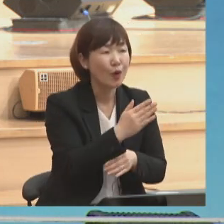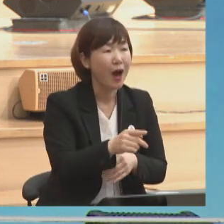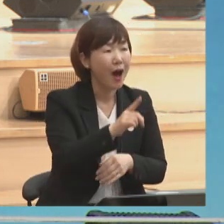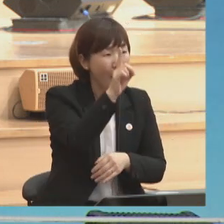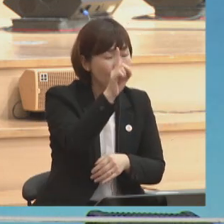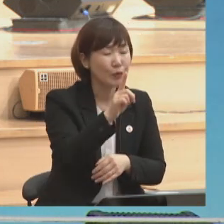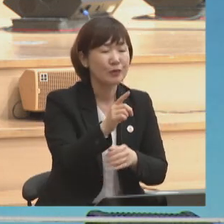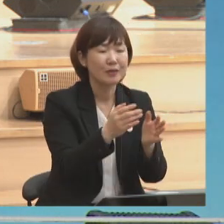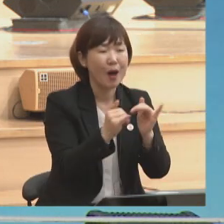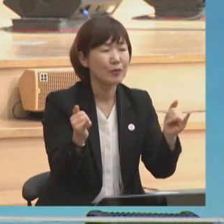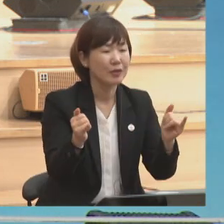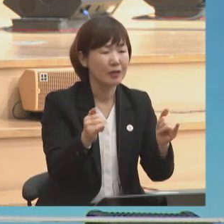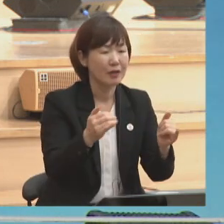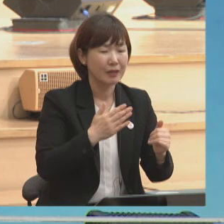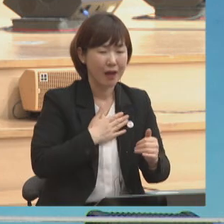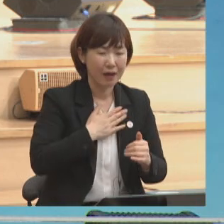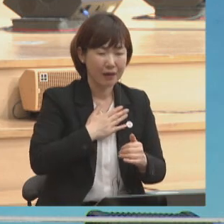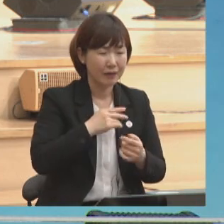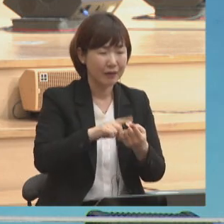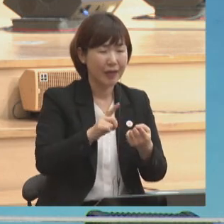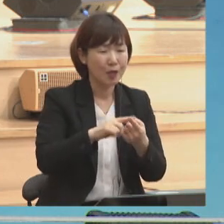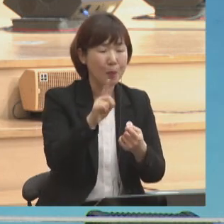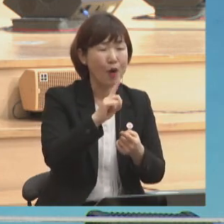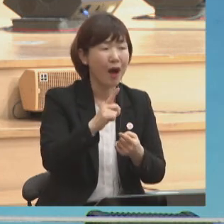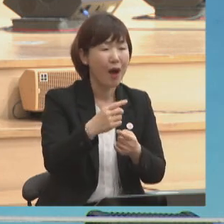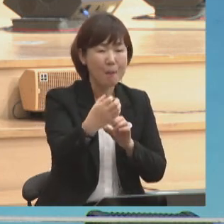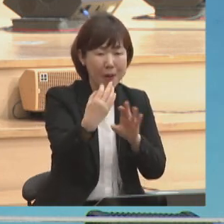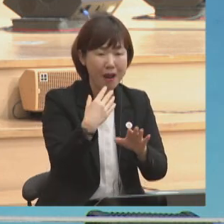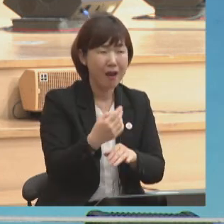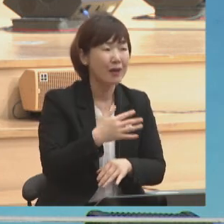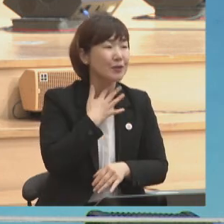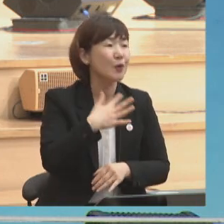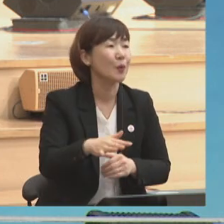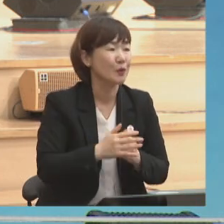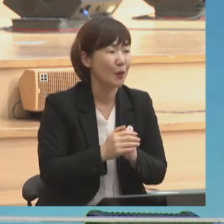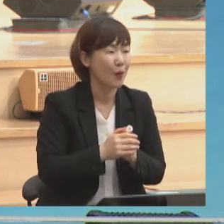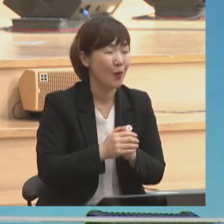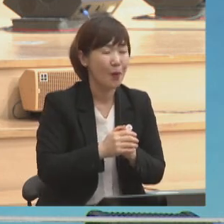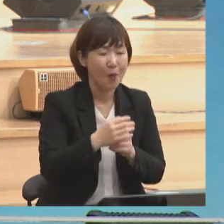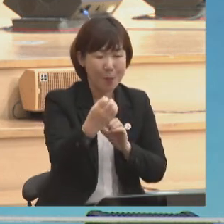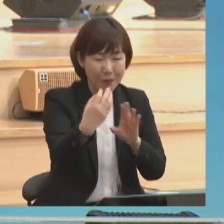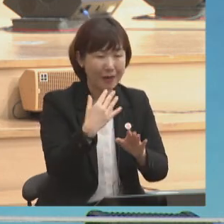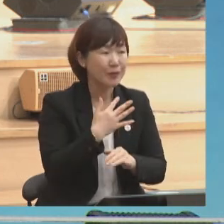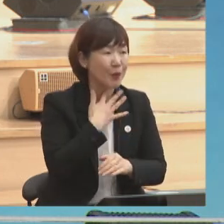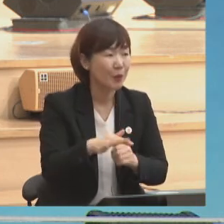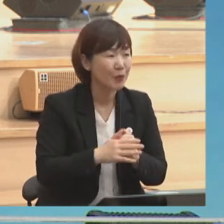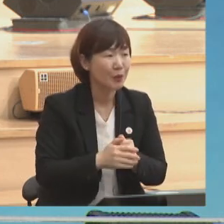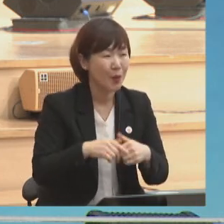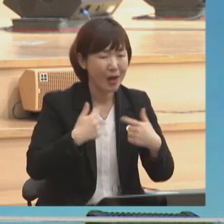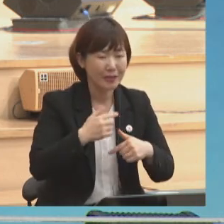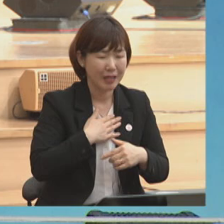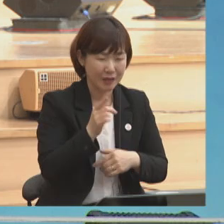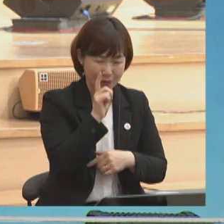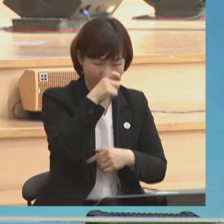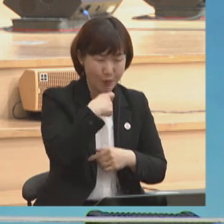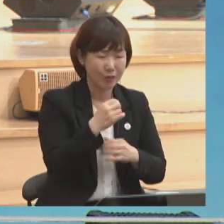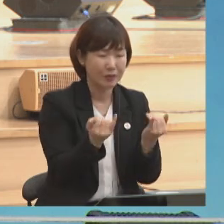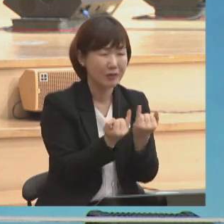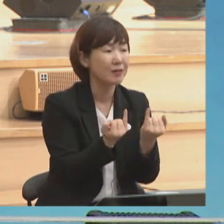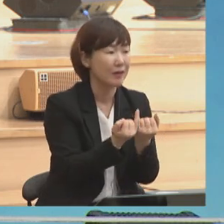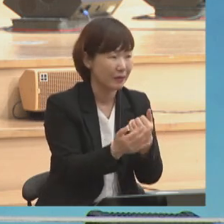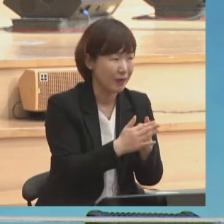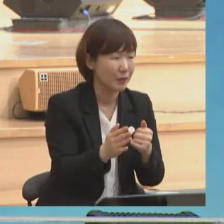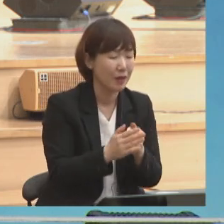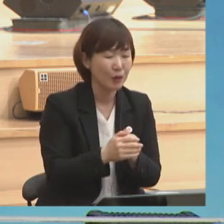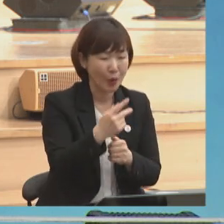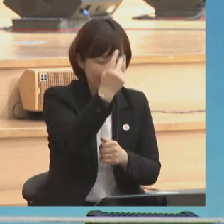번도 사람들이 정상적으로 자기에게 뭘 반응해 준 적이 없거든요. 말을 걸어온 적이 없거든요. 언제나 부정한 여인이었으니까, 거기다